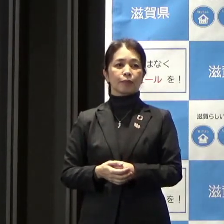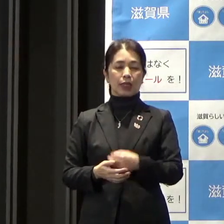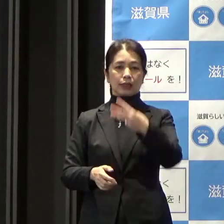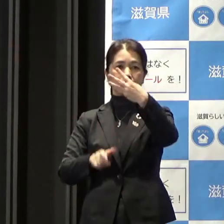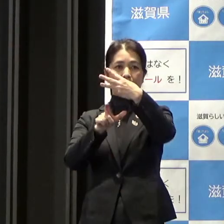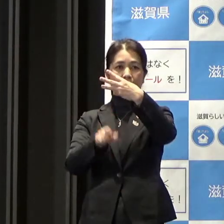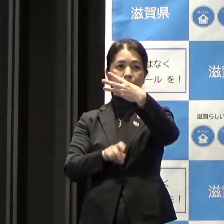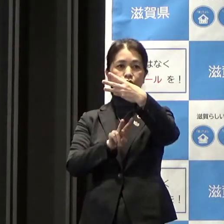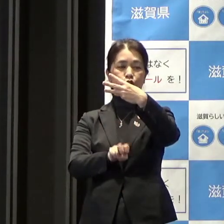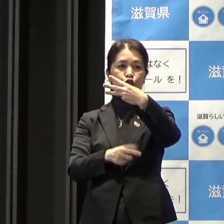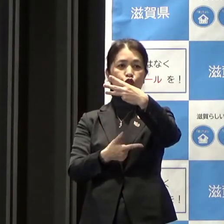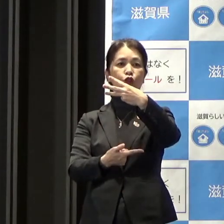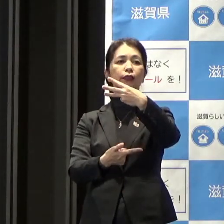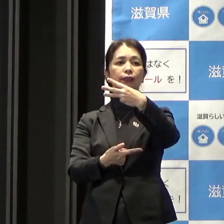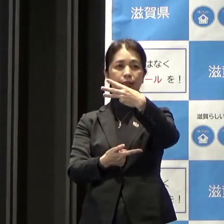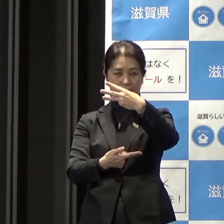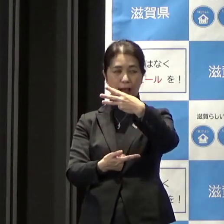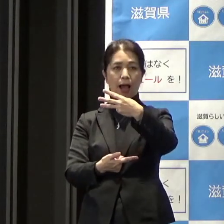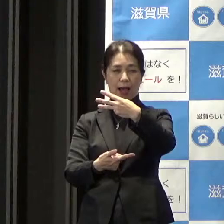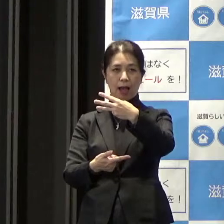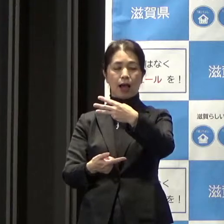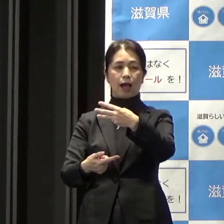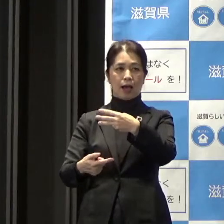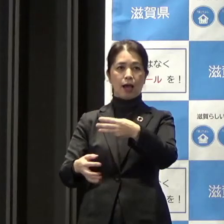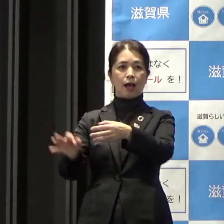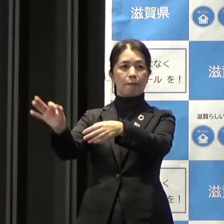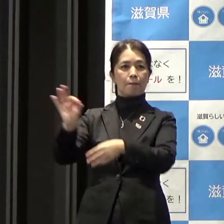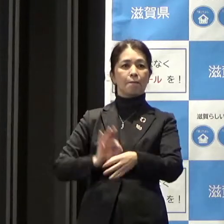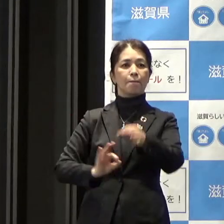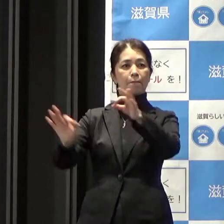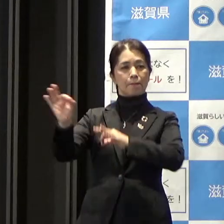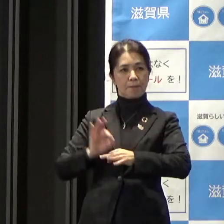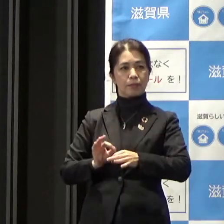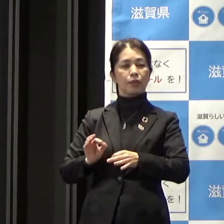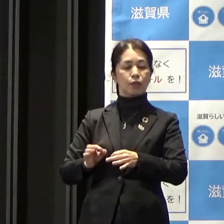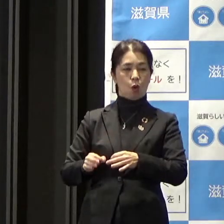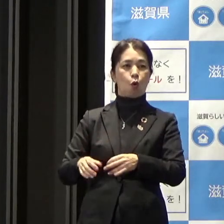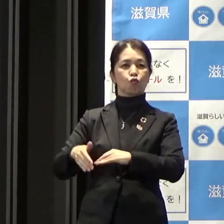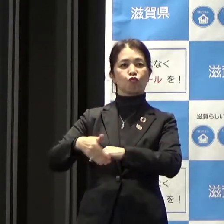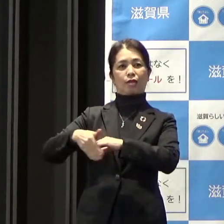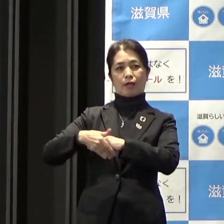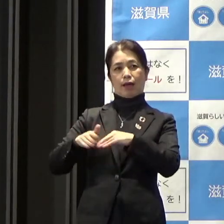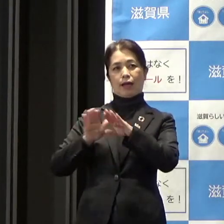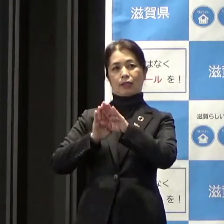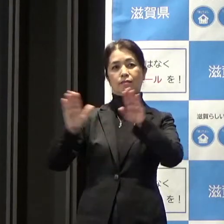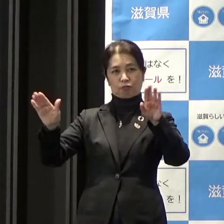3月26日からオンライン申請の受付を行い、